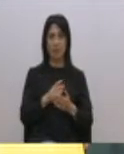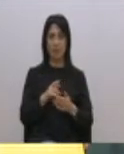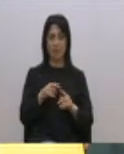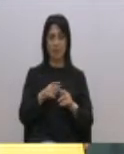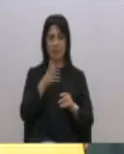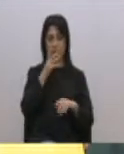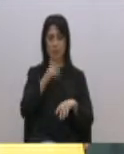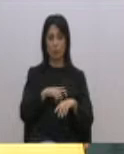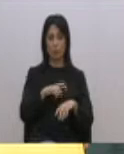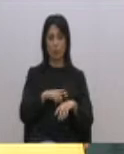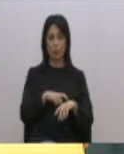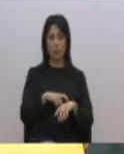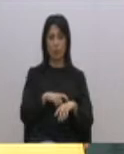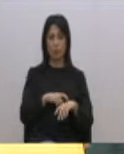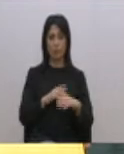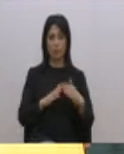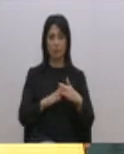bis,